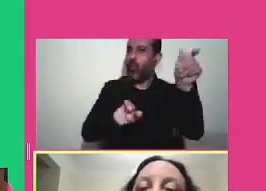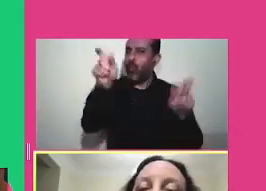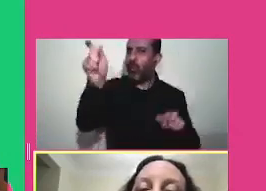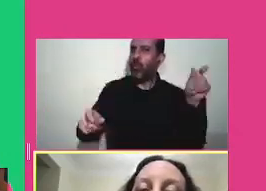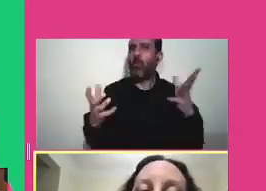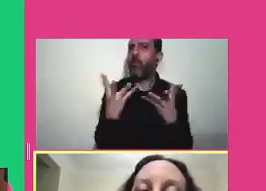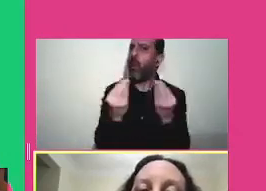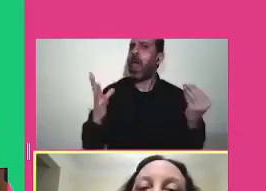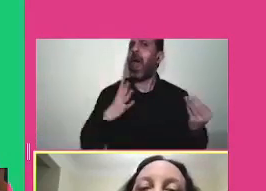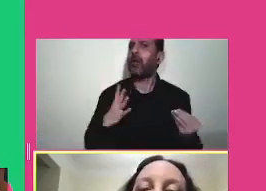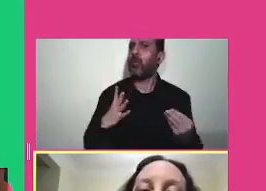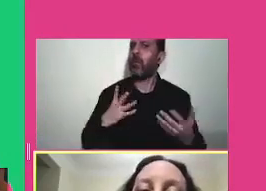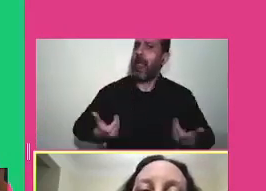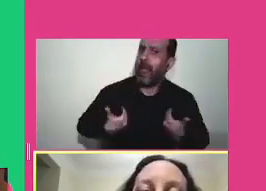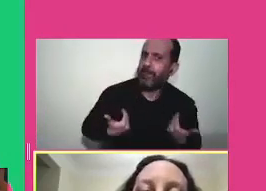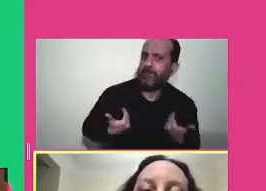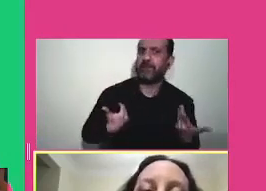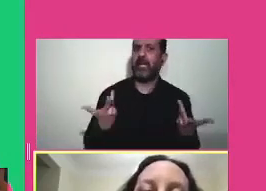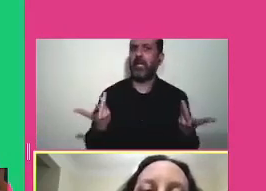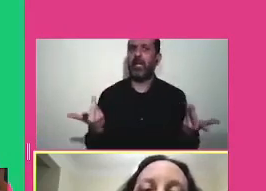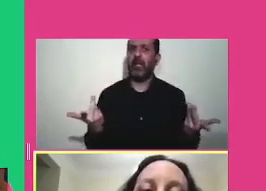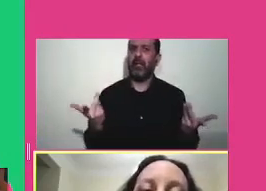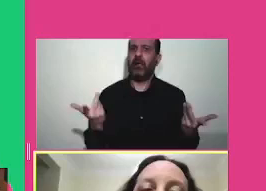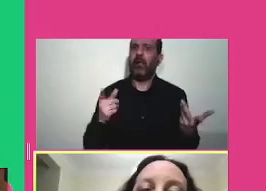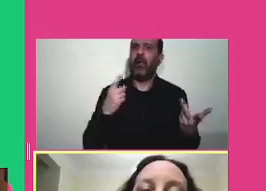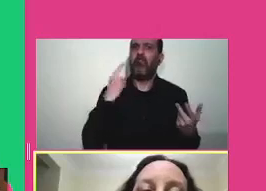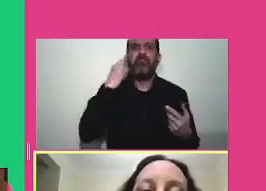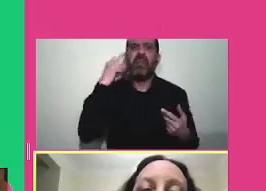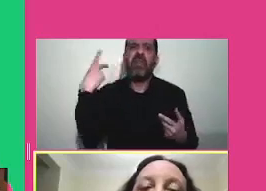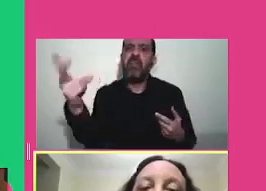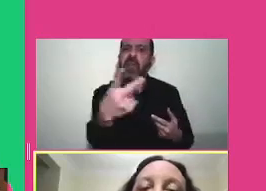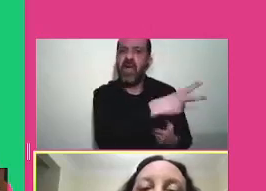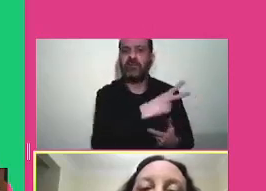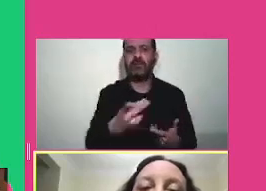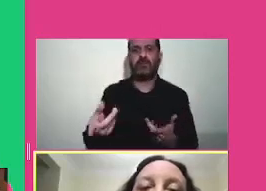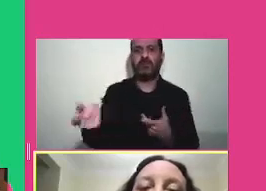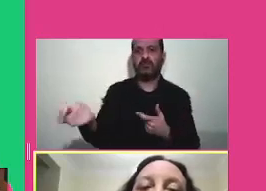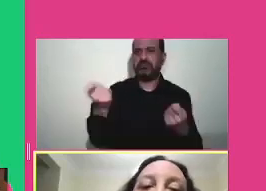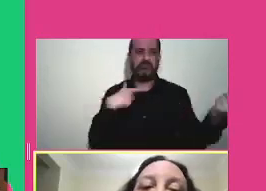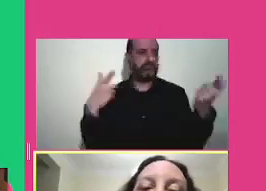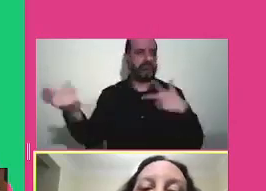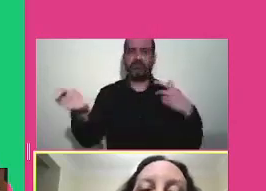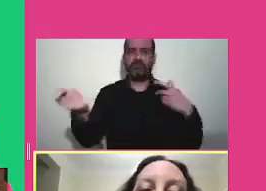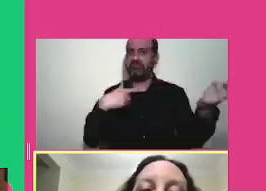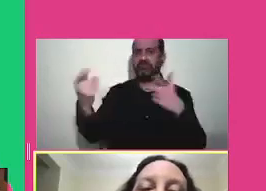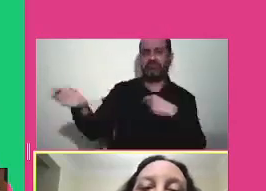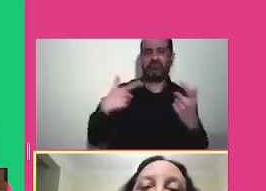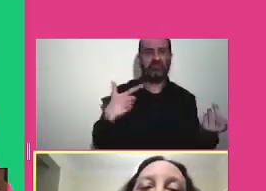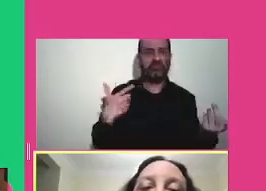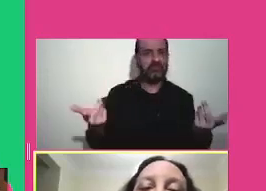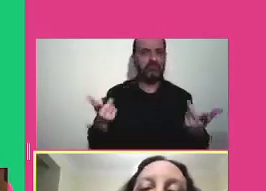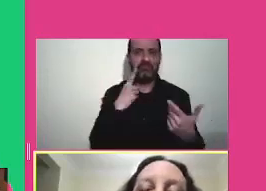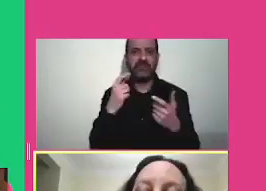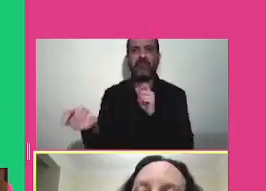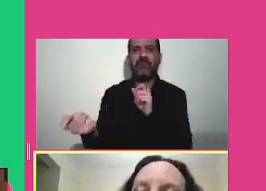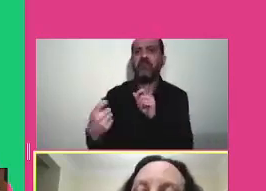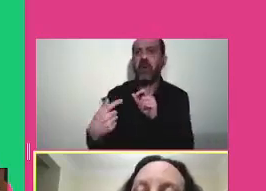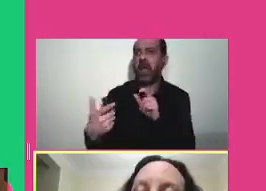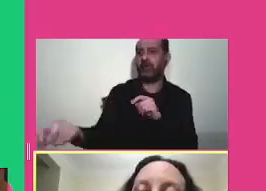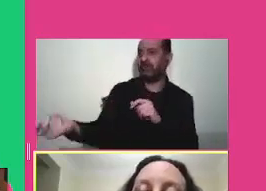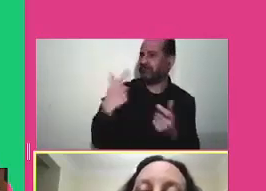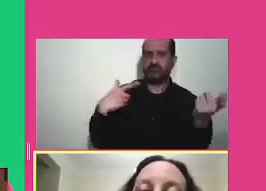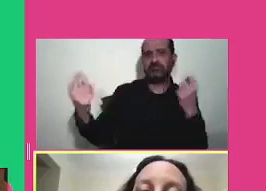παιχνίδια, μας έστειλαν τις δικές τους ιδέες, το δικό τους feedback, ούτως ώστε να τα βελτιώσουμε και εν